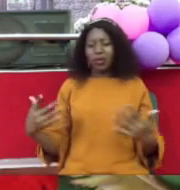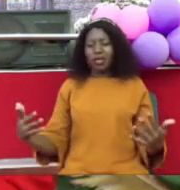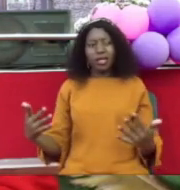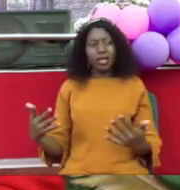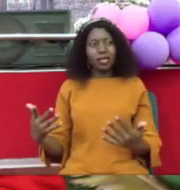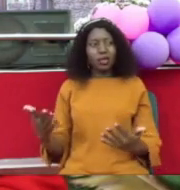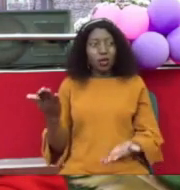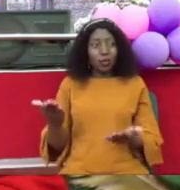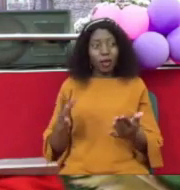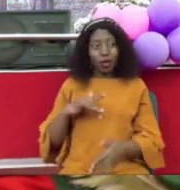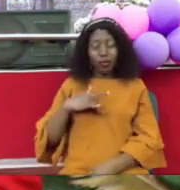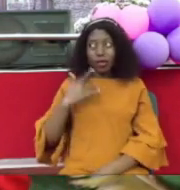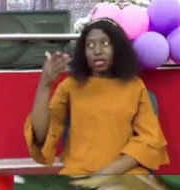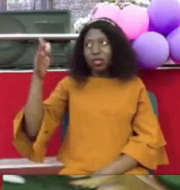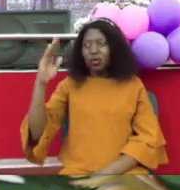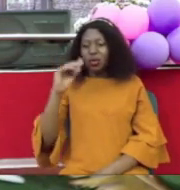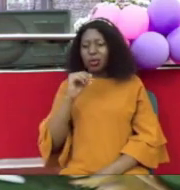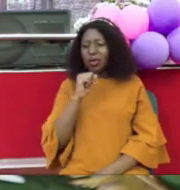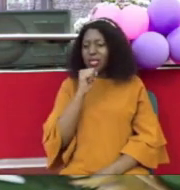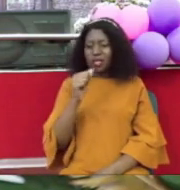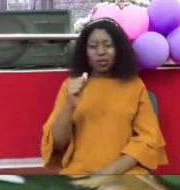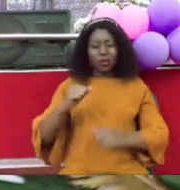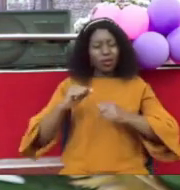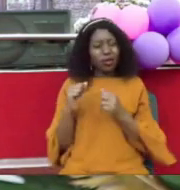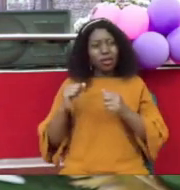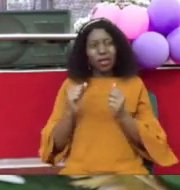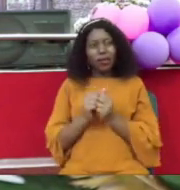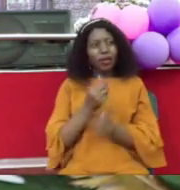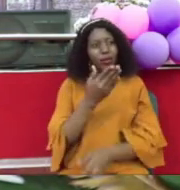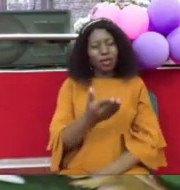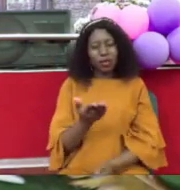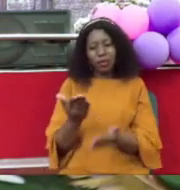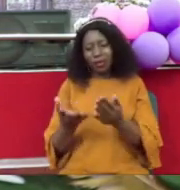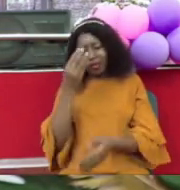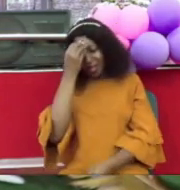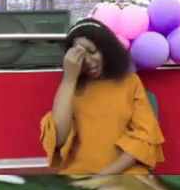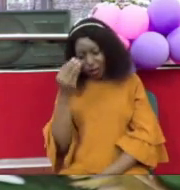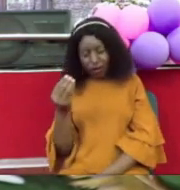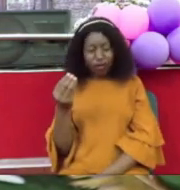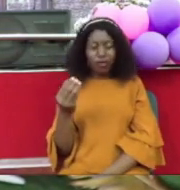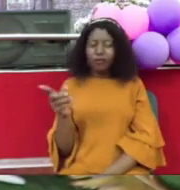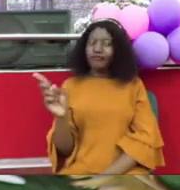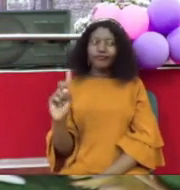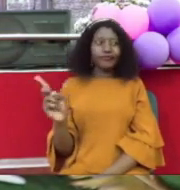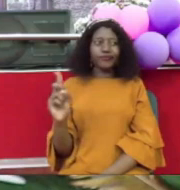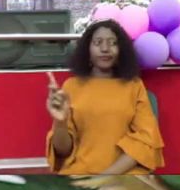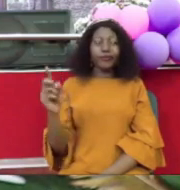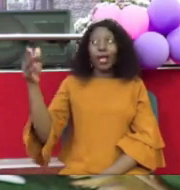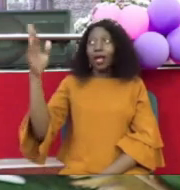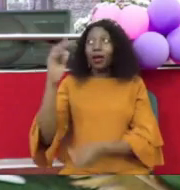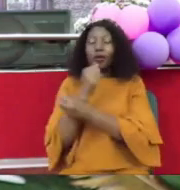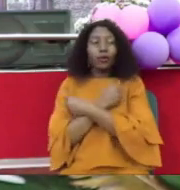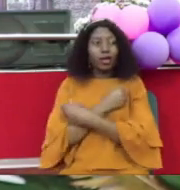you. Kwa hivyo hauangalii kwamba nimekosea hapa, nimefanya hivi, Mungu amekasirishwa na mimi. God loves you. Anakupenda